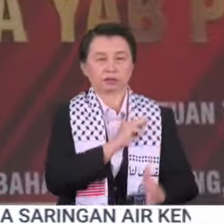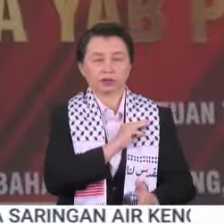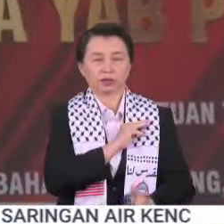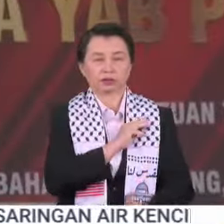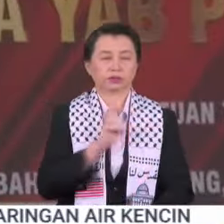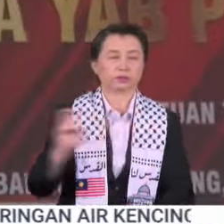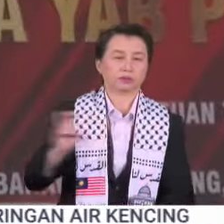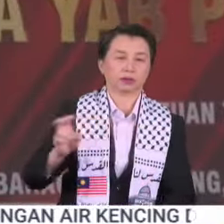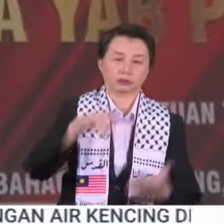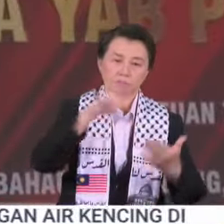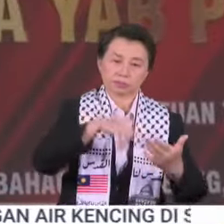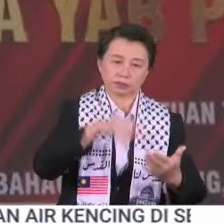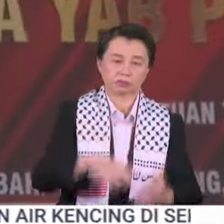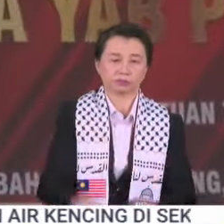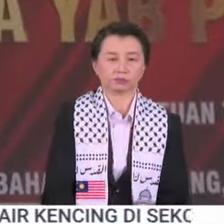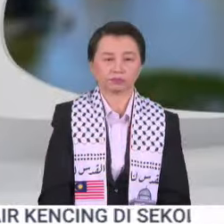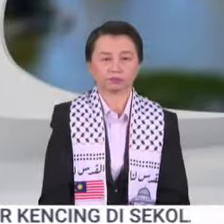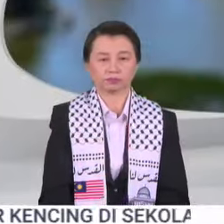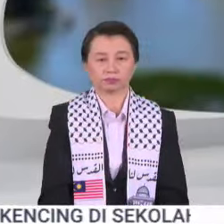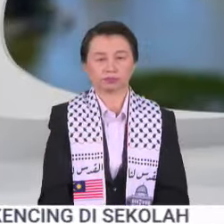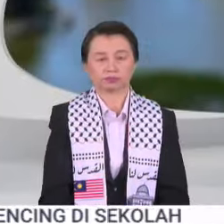Hasbi Habibullah.